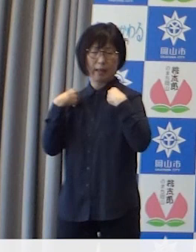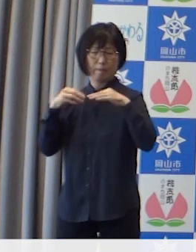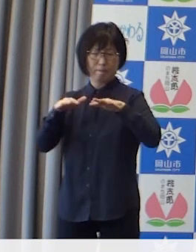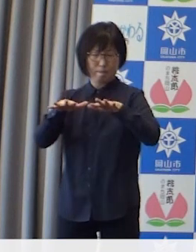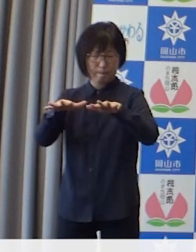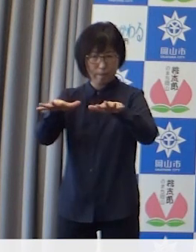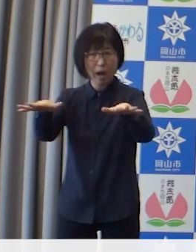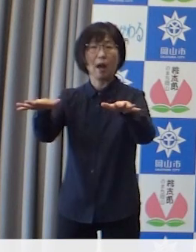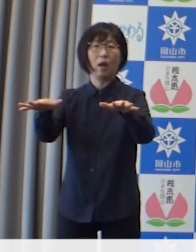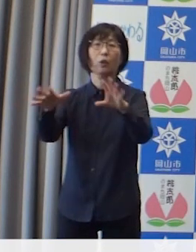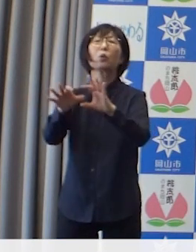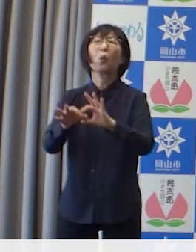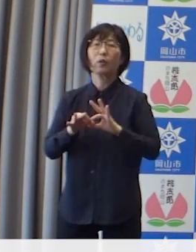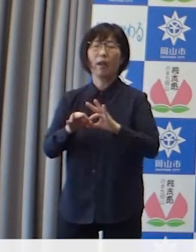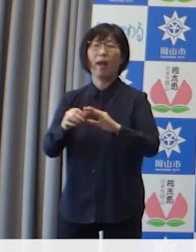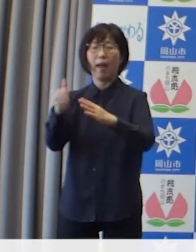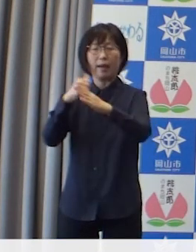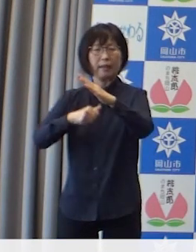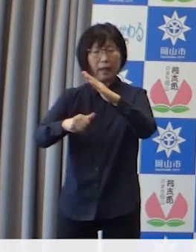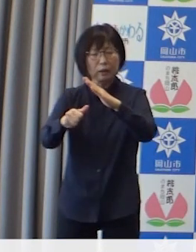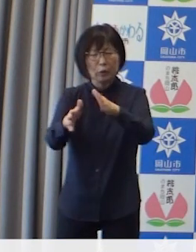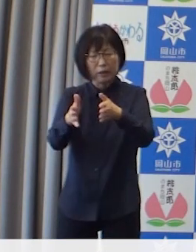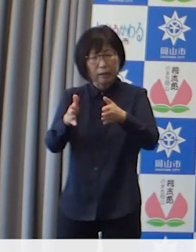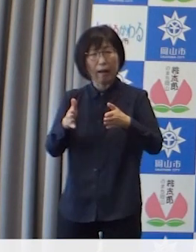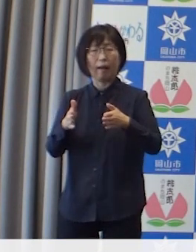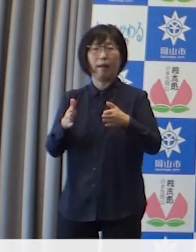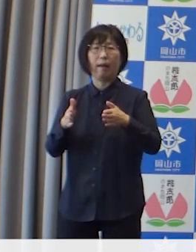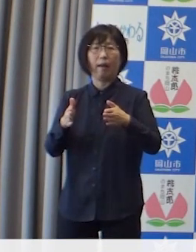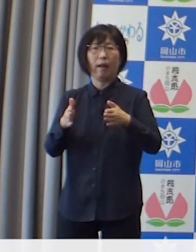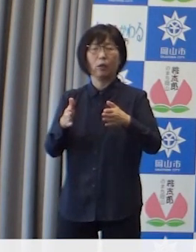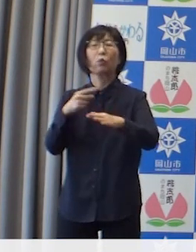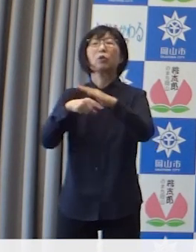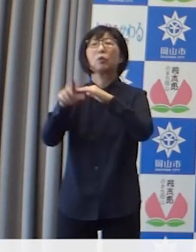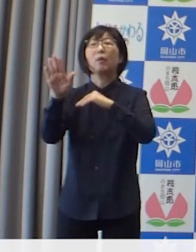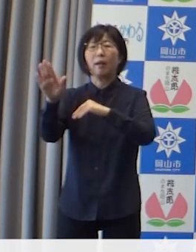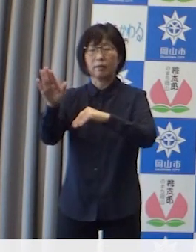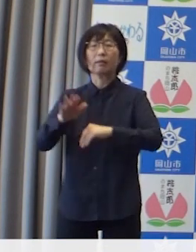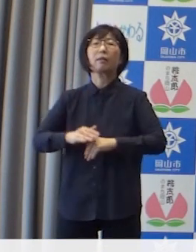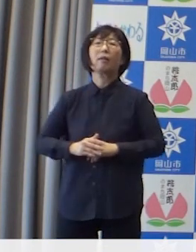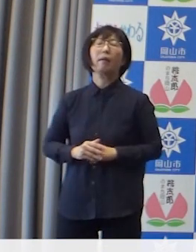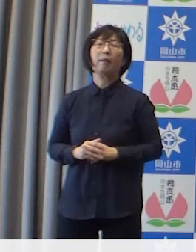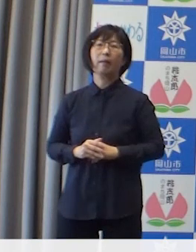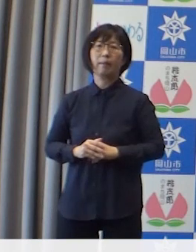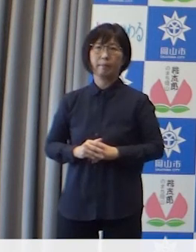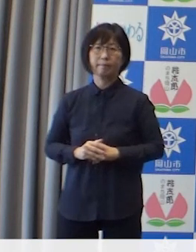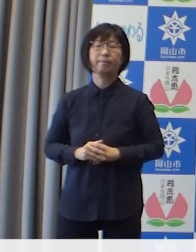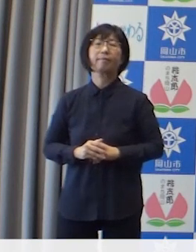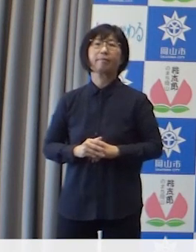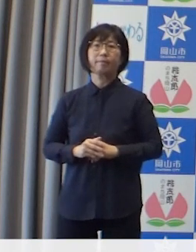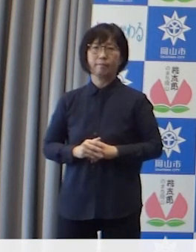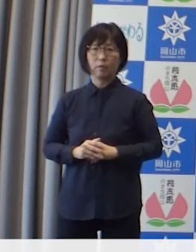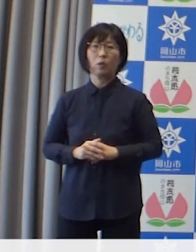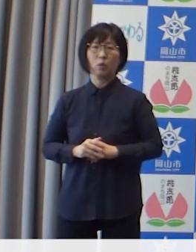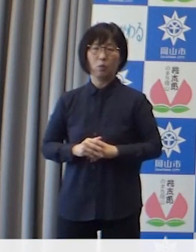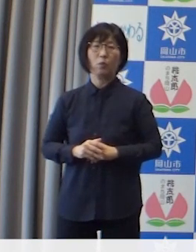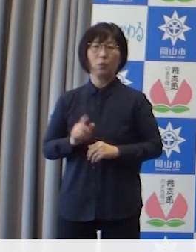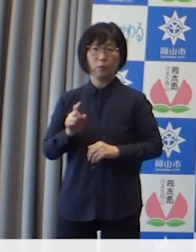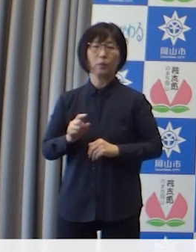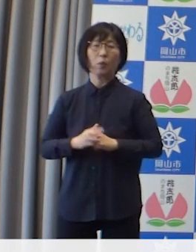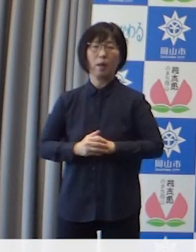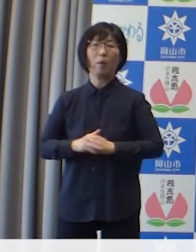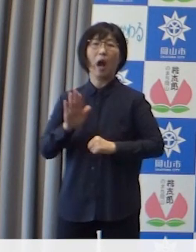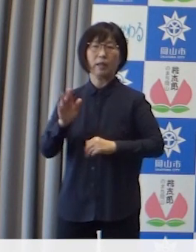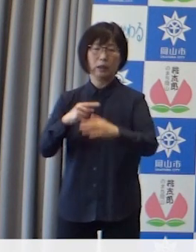により外出の控えもあったということも否定できないと思います